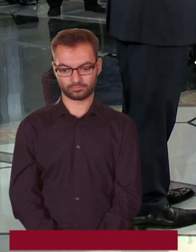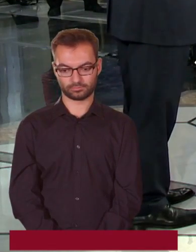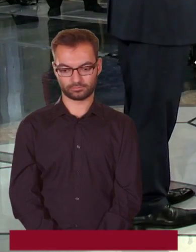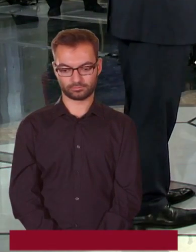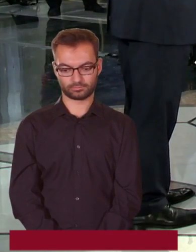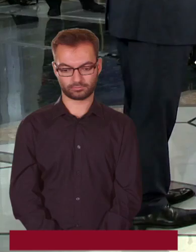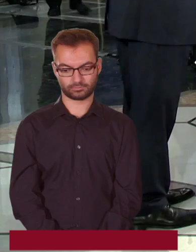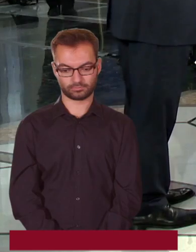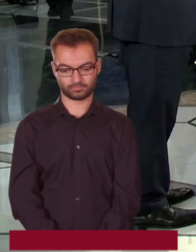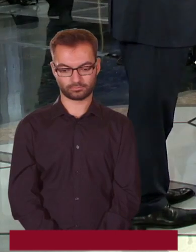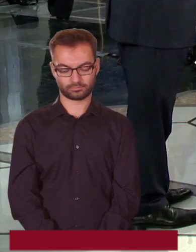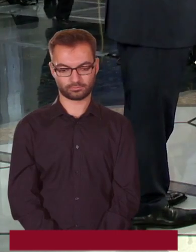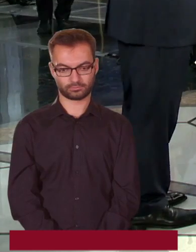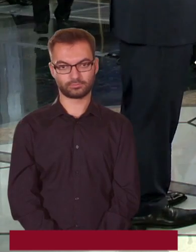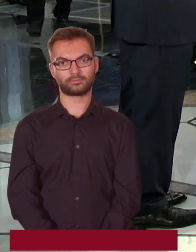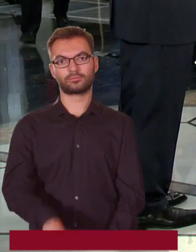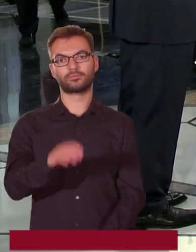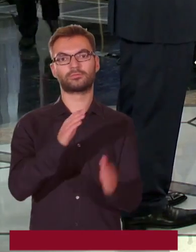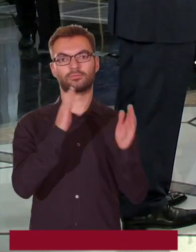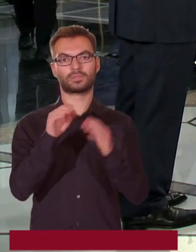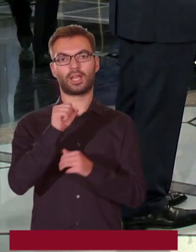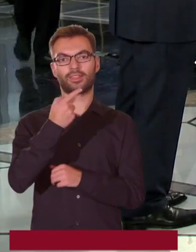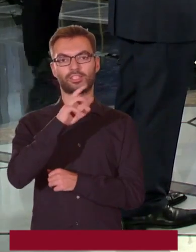Poproszę pana Andrzeja Sławomira Kobylarza.